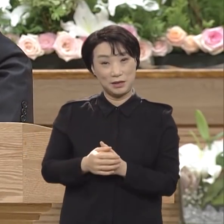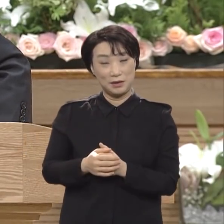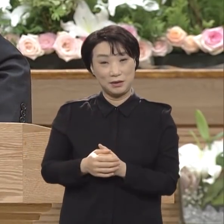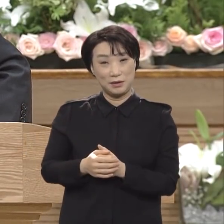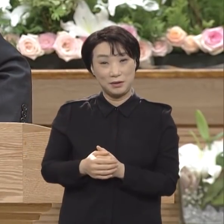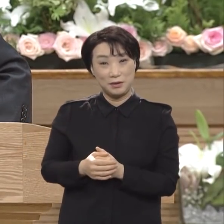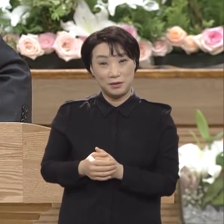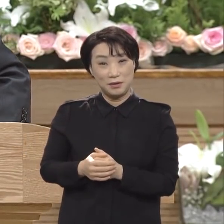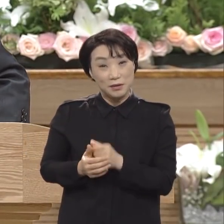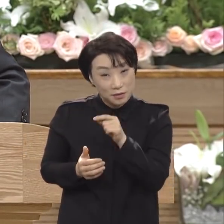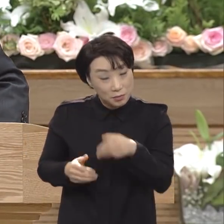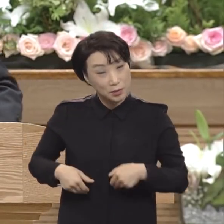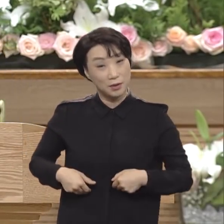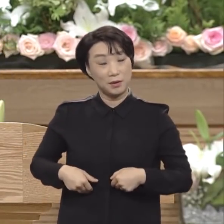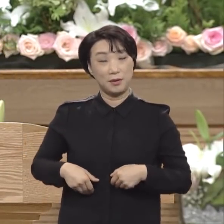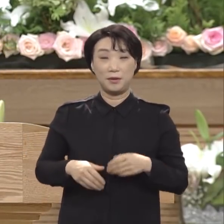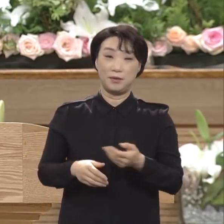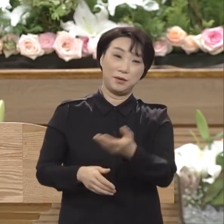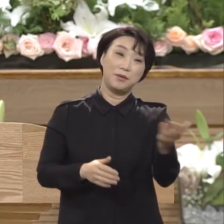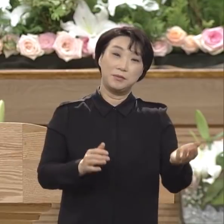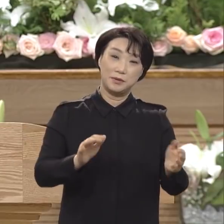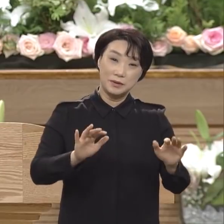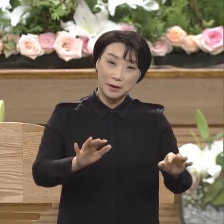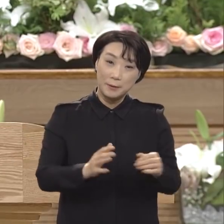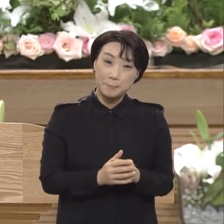거예요. 이 세상에서도